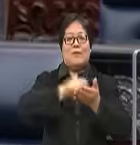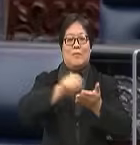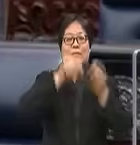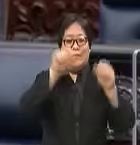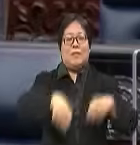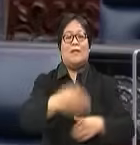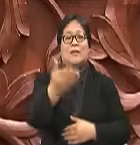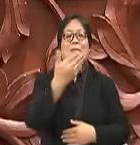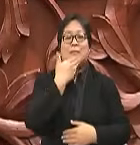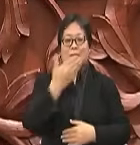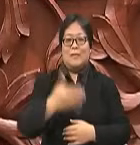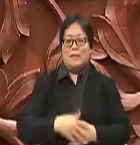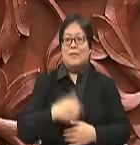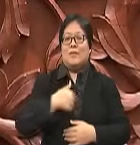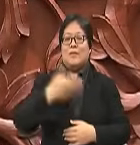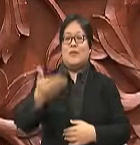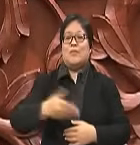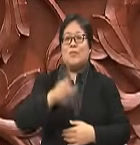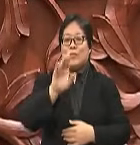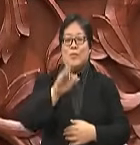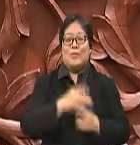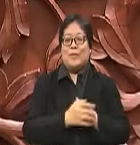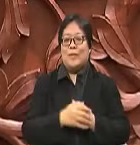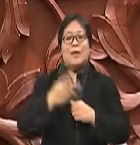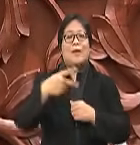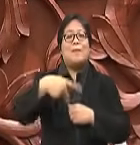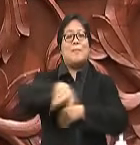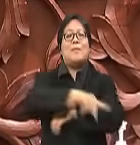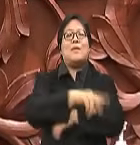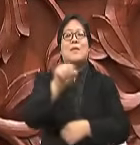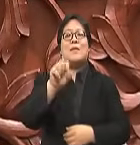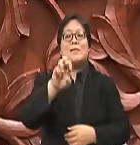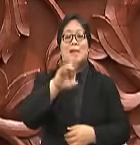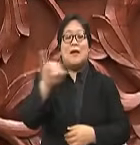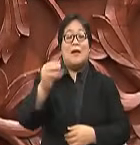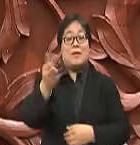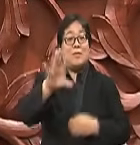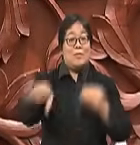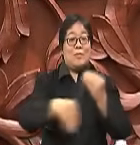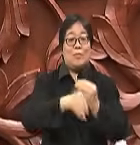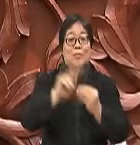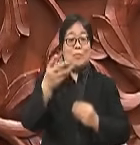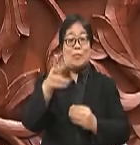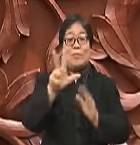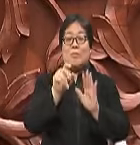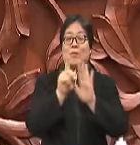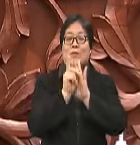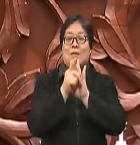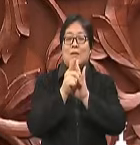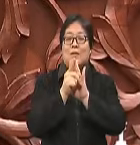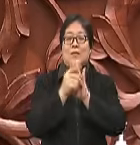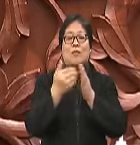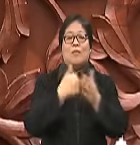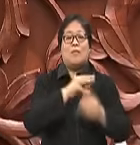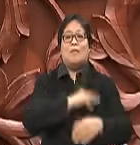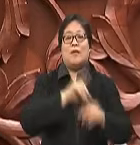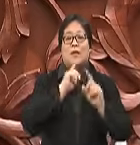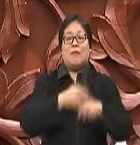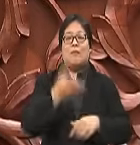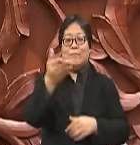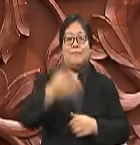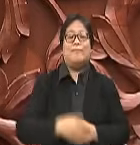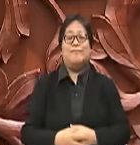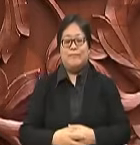tulis Saya jemput dulu padangserai teman-teman kedua 30 saat sebelum mencuri menjawab